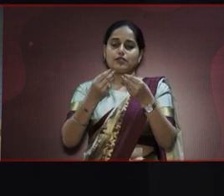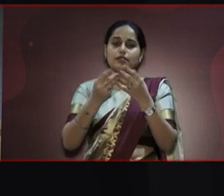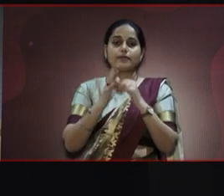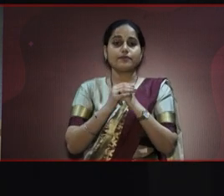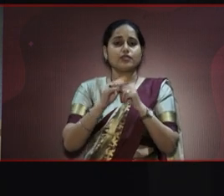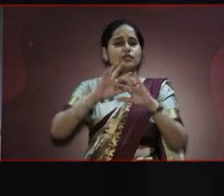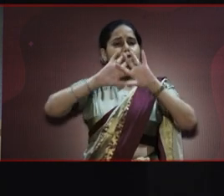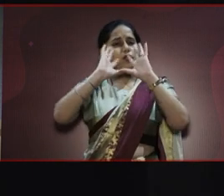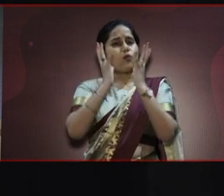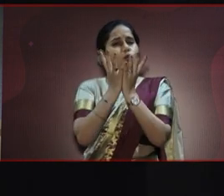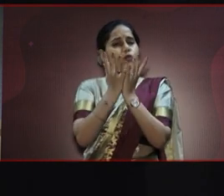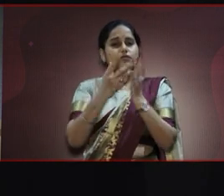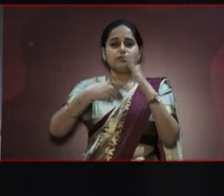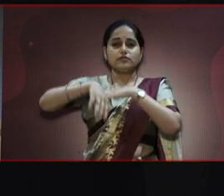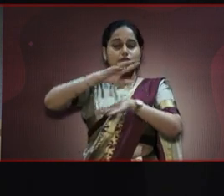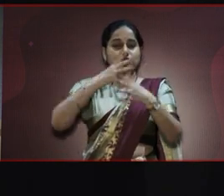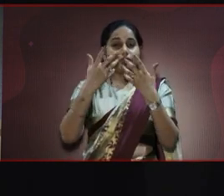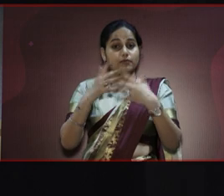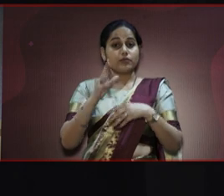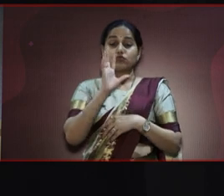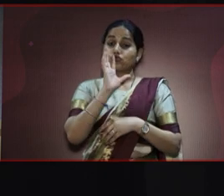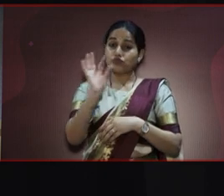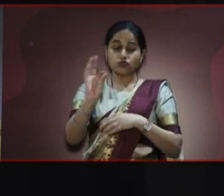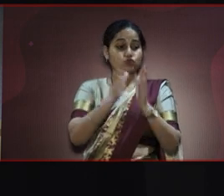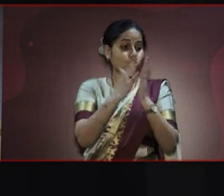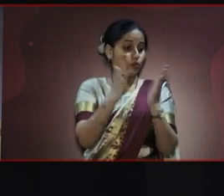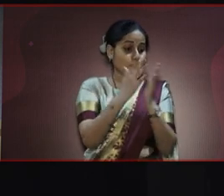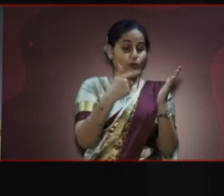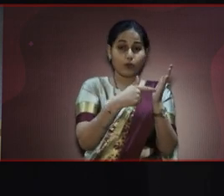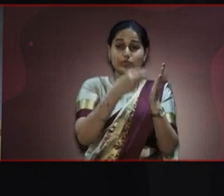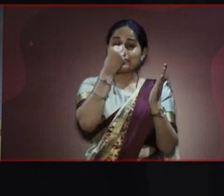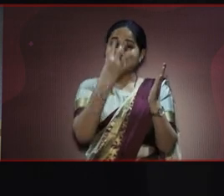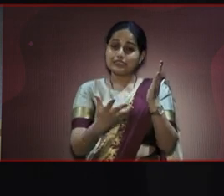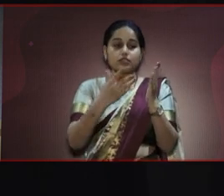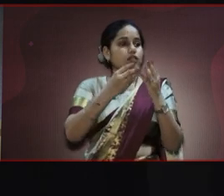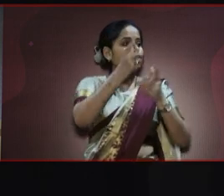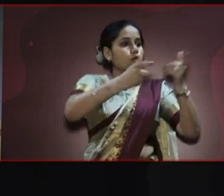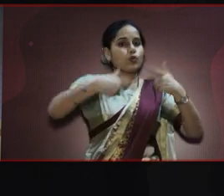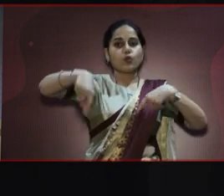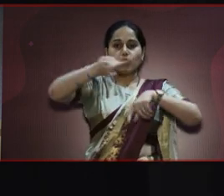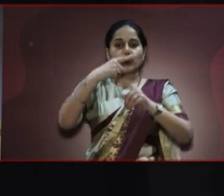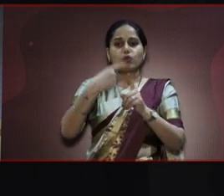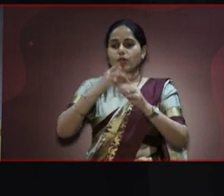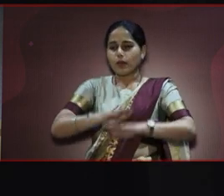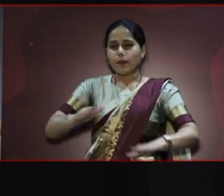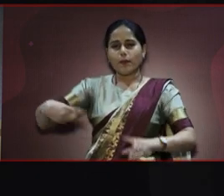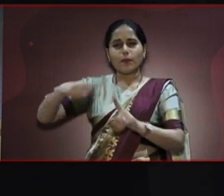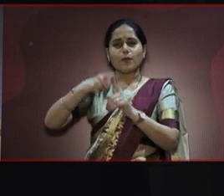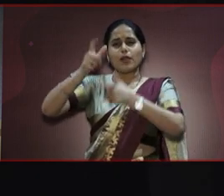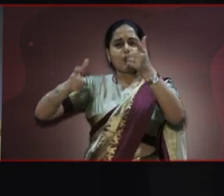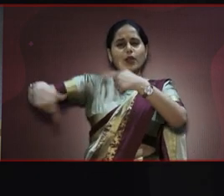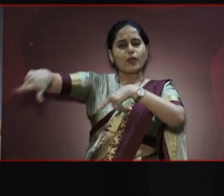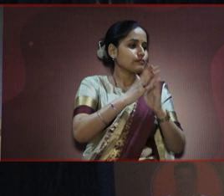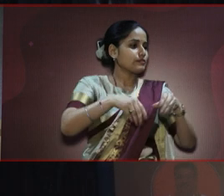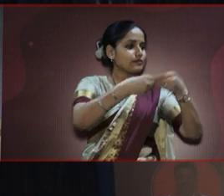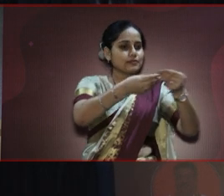जिससे देश भर में सही और असली पाठ्यपुस्तकें आसानी से लोगों तक, बच्चों तक, जन जन तक उपलब्ध